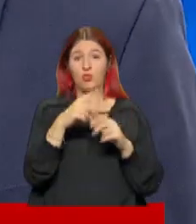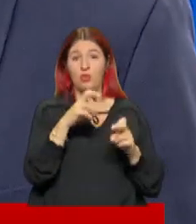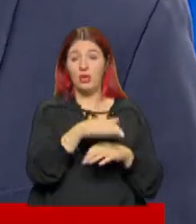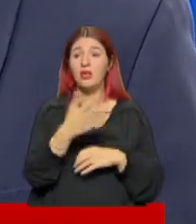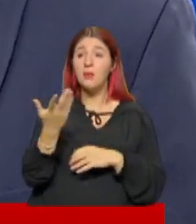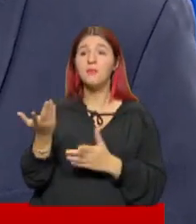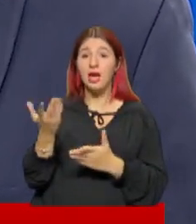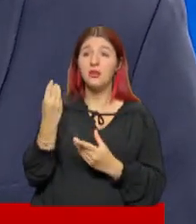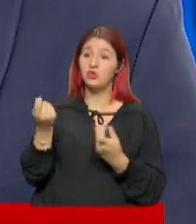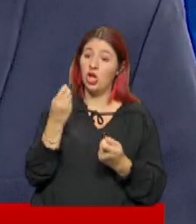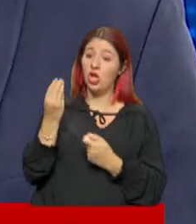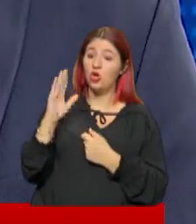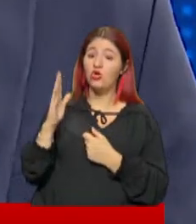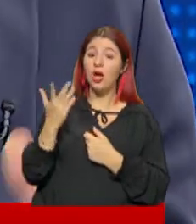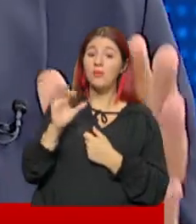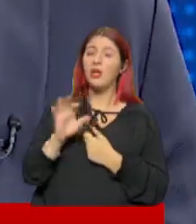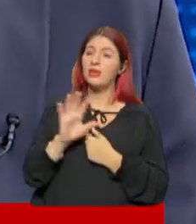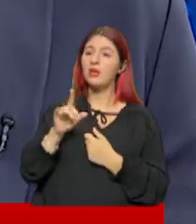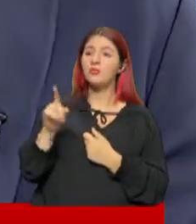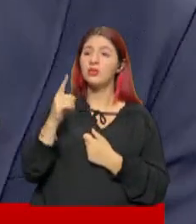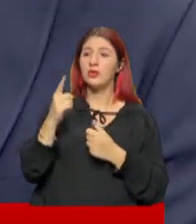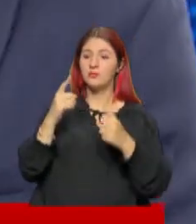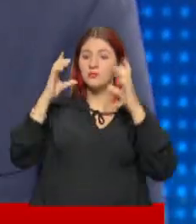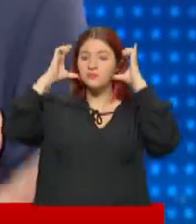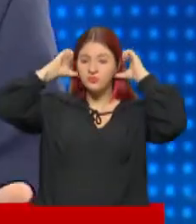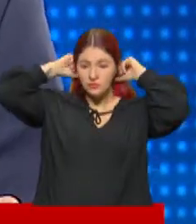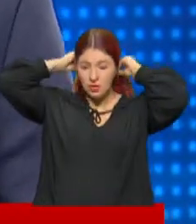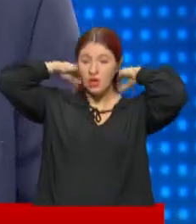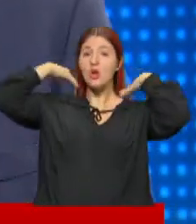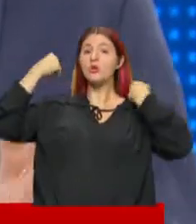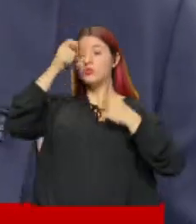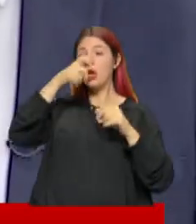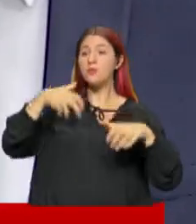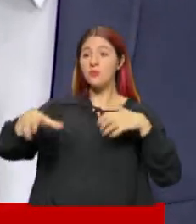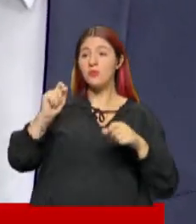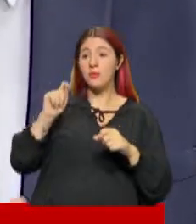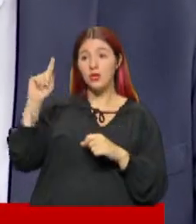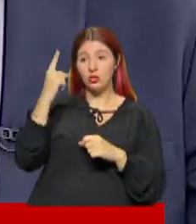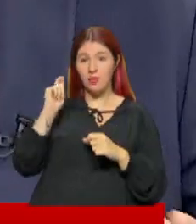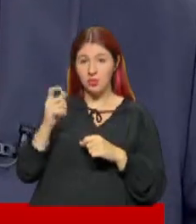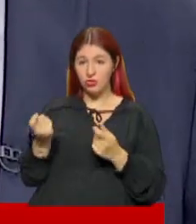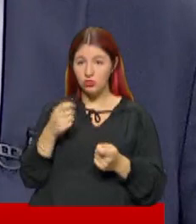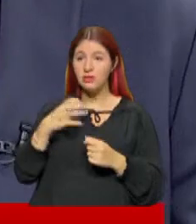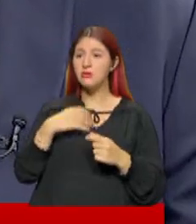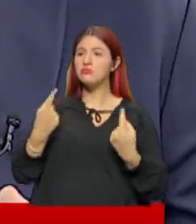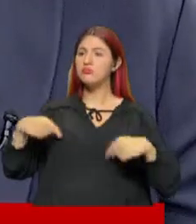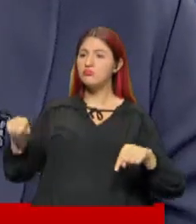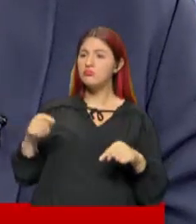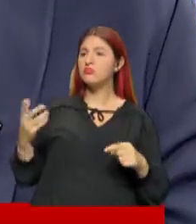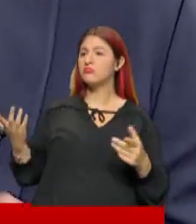Madem işler iyi gidiyor. Ama böyle değil. Şimdi bunlar bir, Türkiye'yi bölerek bence yönetiyorlar. Kendi etraflarında,